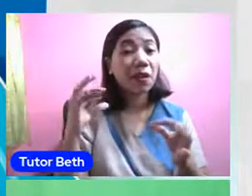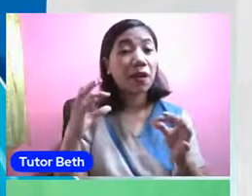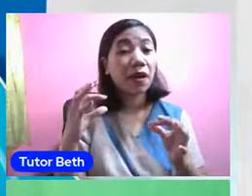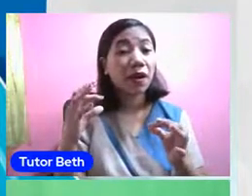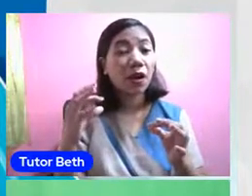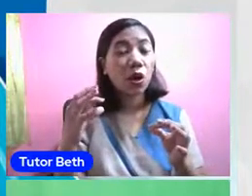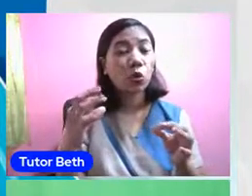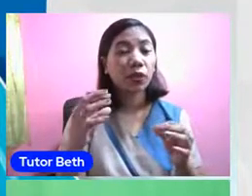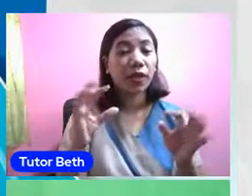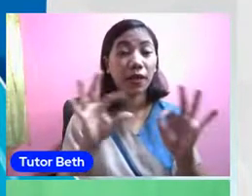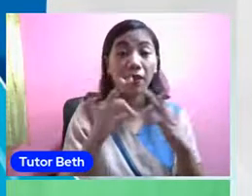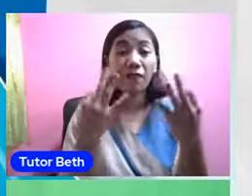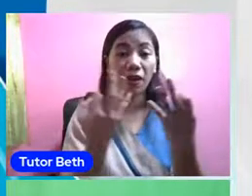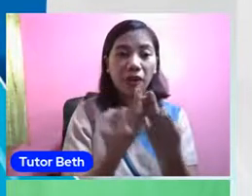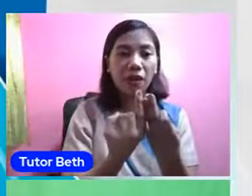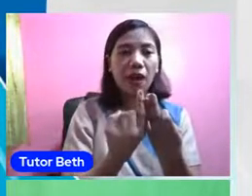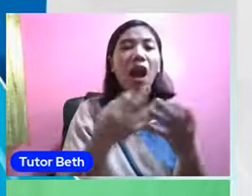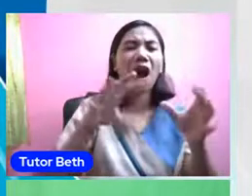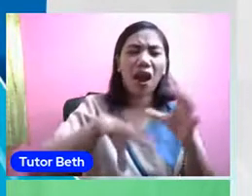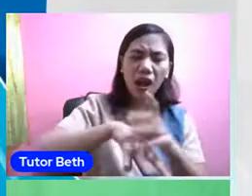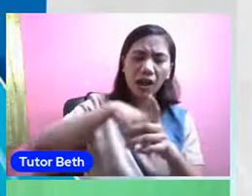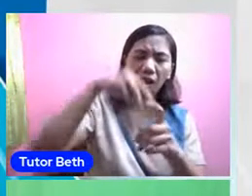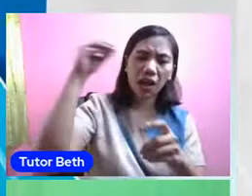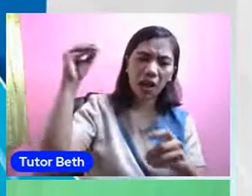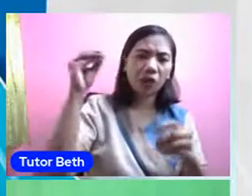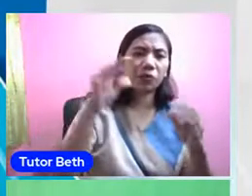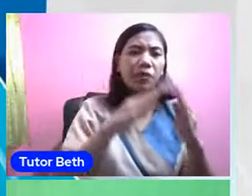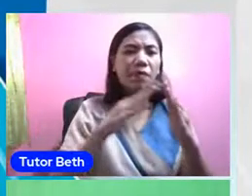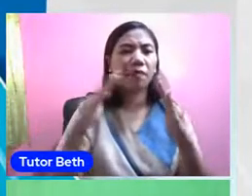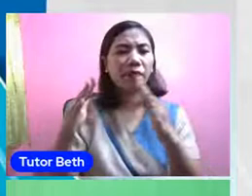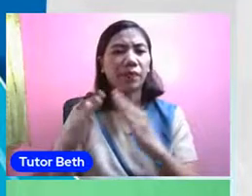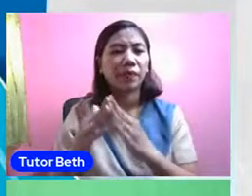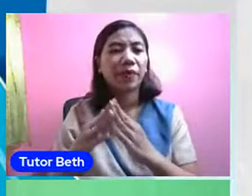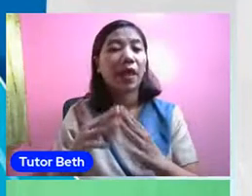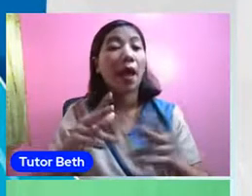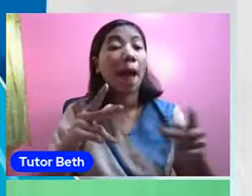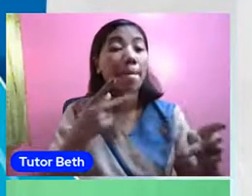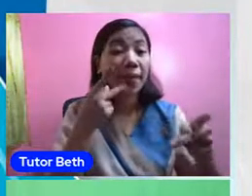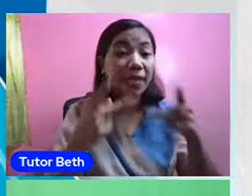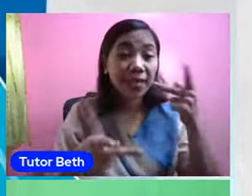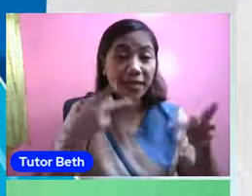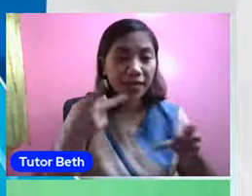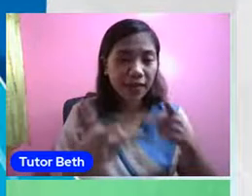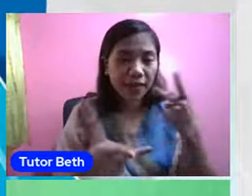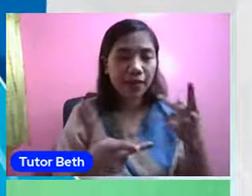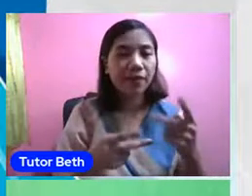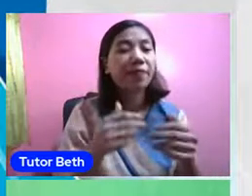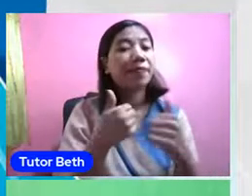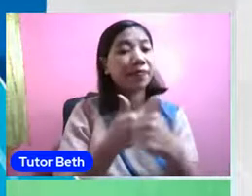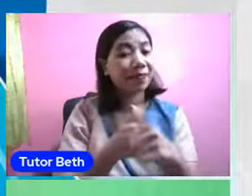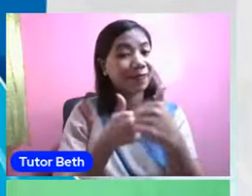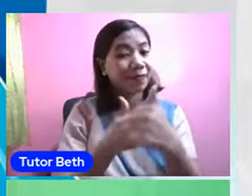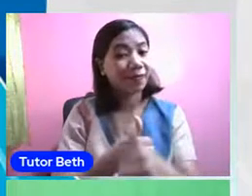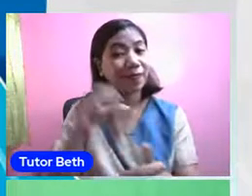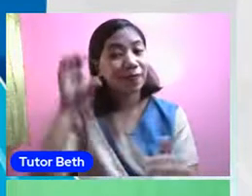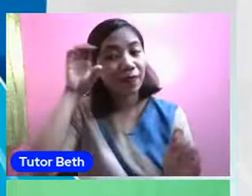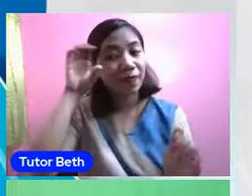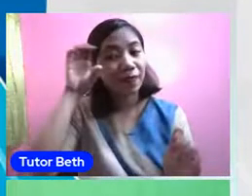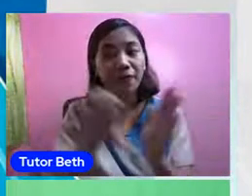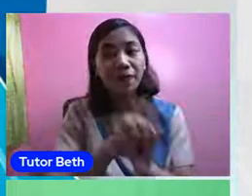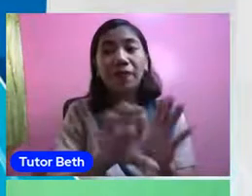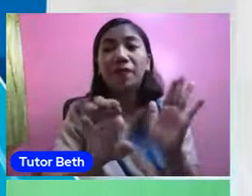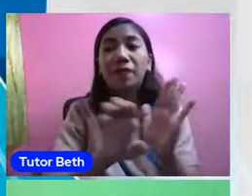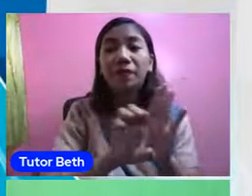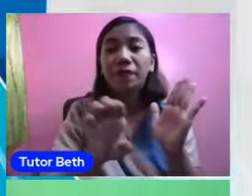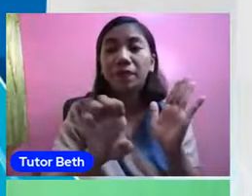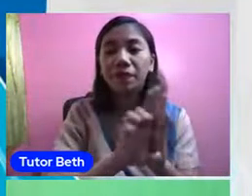Kasi dyan sila pwedeng lumabas, magbanding ng pamilya, mag-piknik. At yung susunod na larawan, yan yung mga halimbawa ng